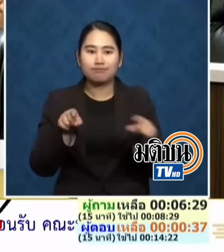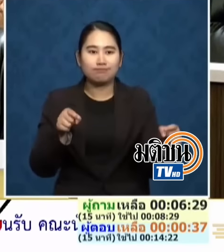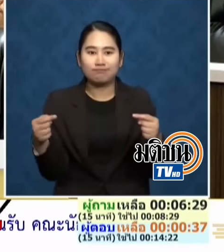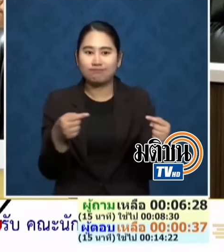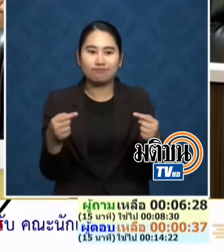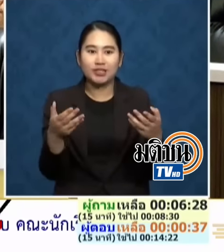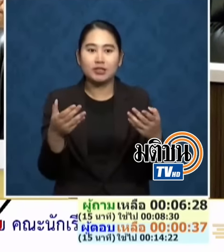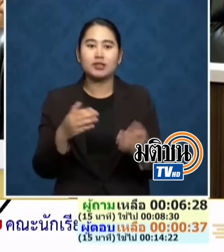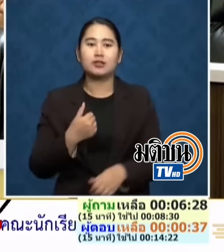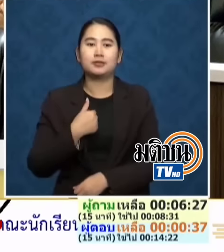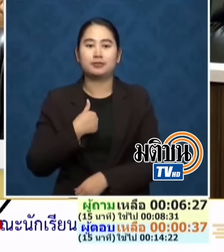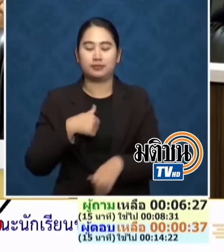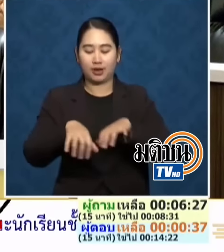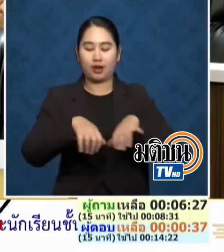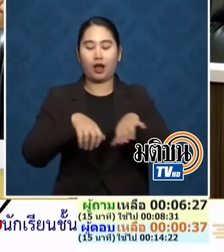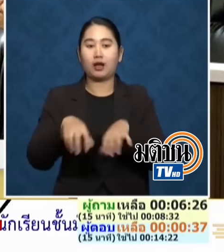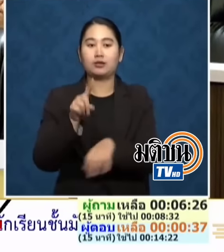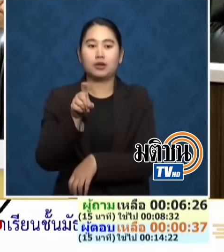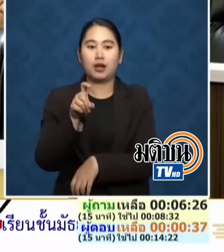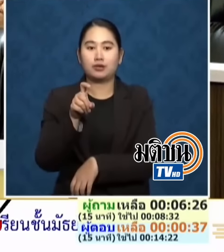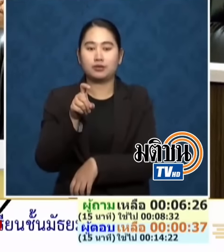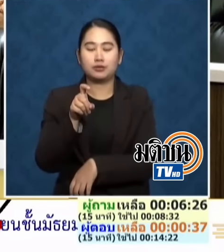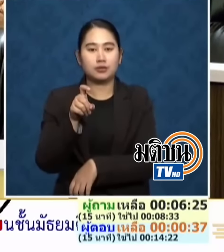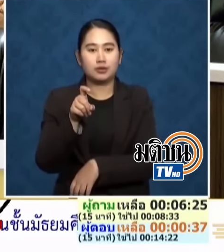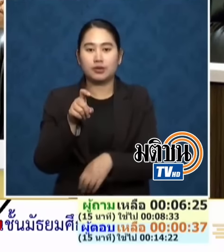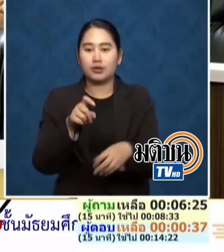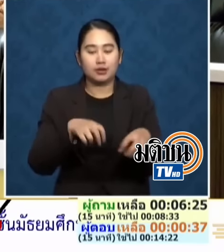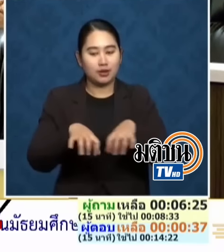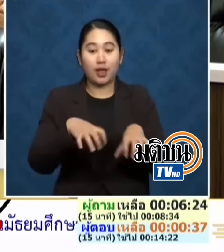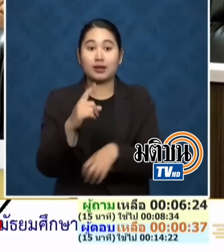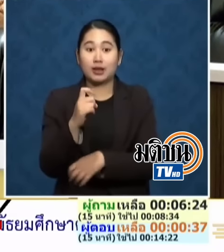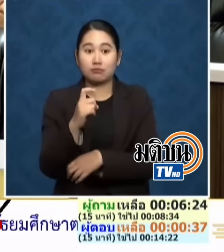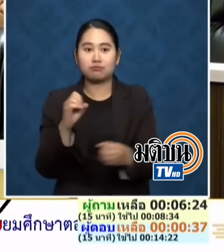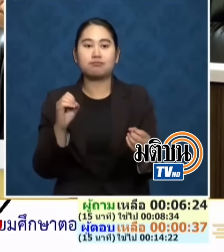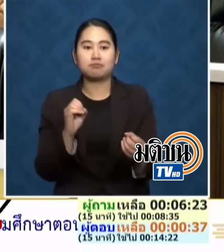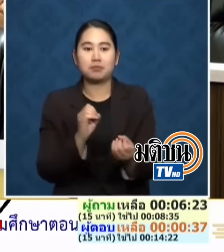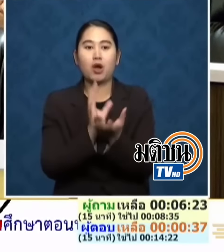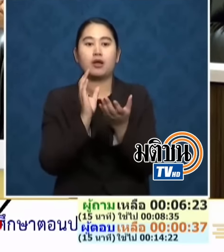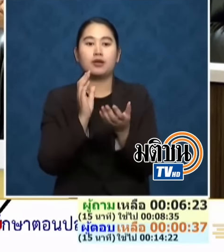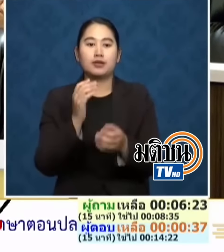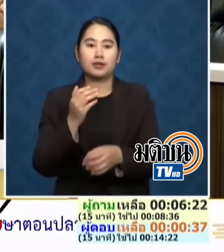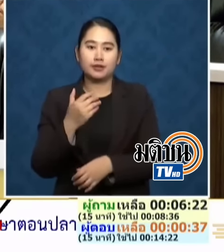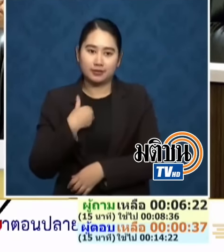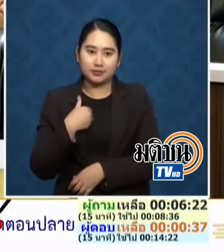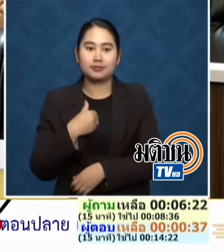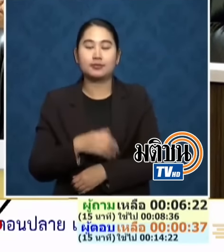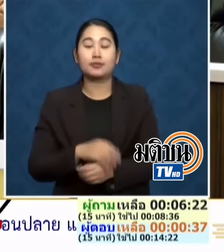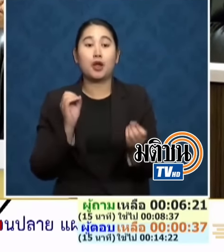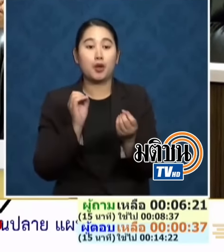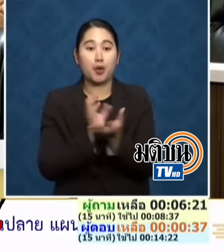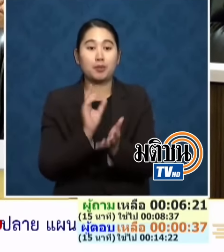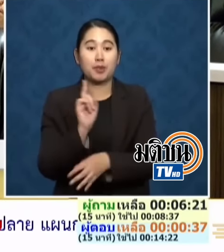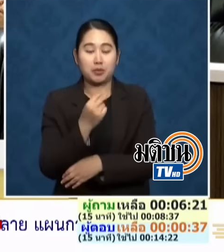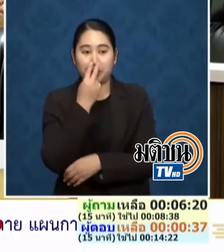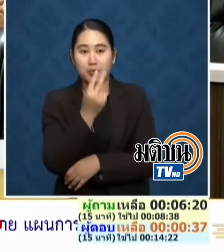ี่ยและไม่สามารจัดการกัปญหาได้ซึ่จะส่งผลกระทบแนนอนครับส่ผลกระทบโดยตรงต่อ